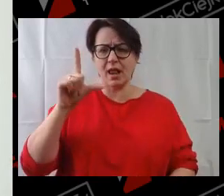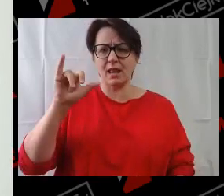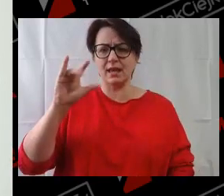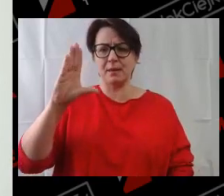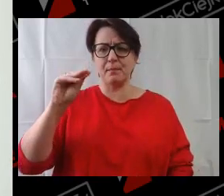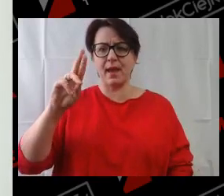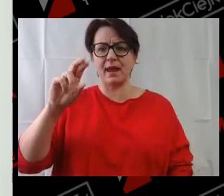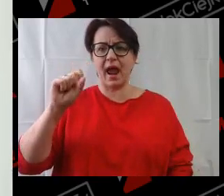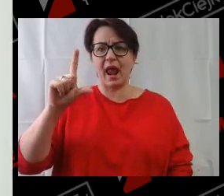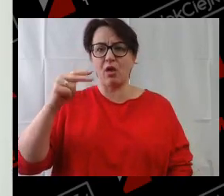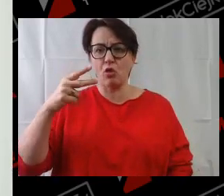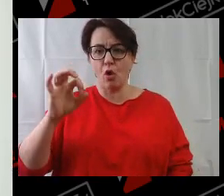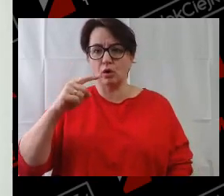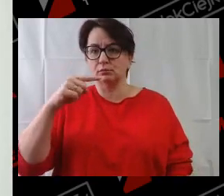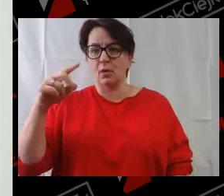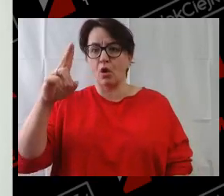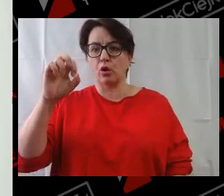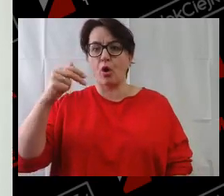światopoglądzie